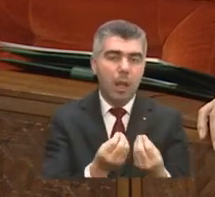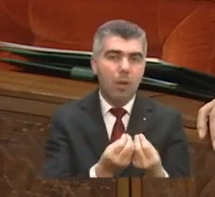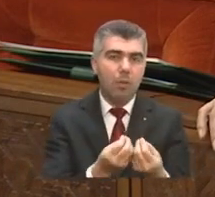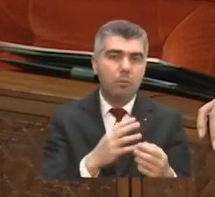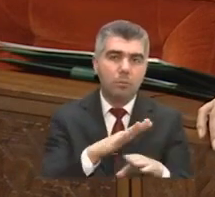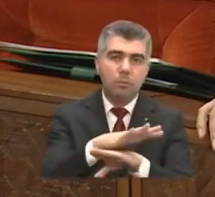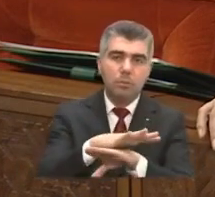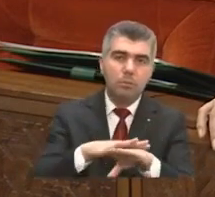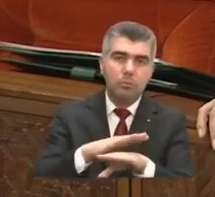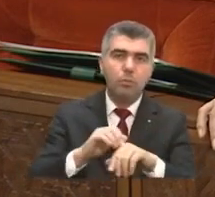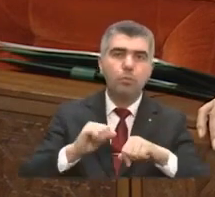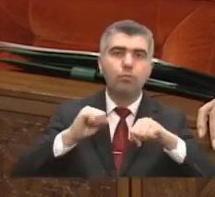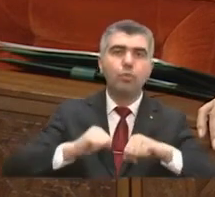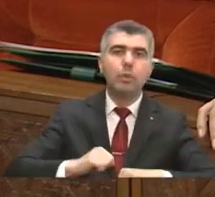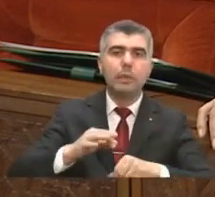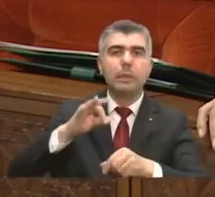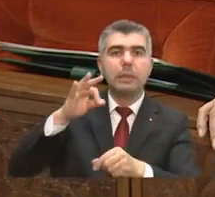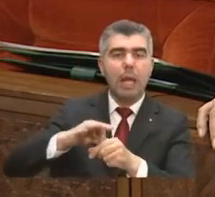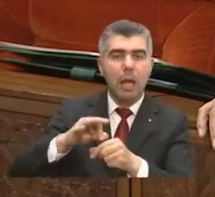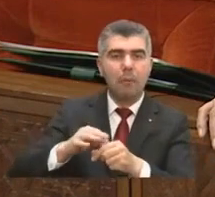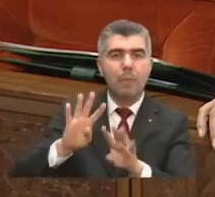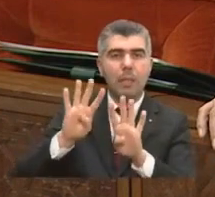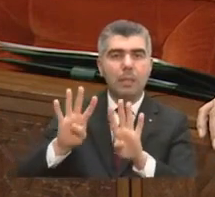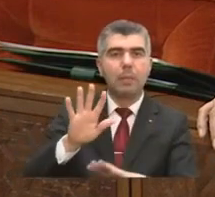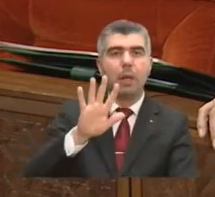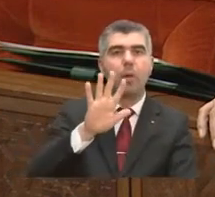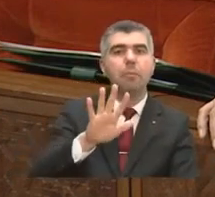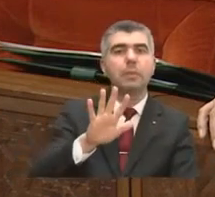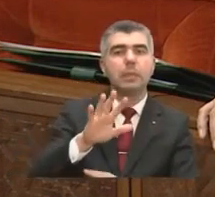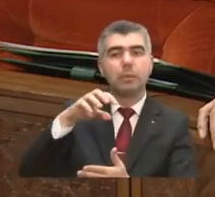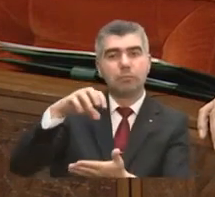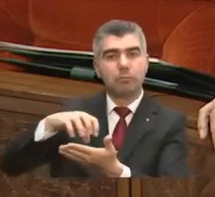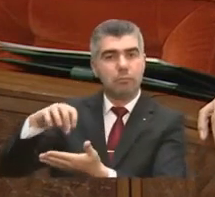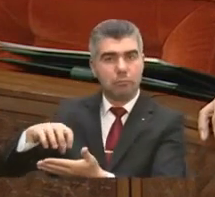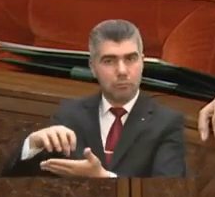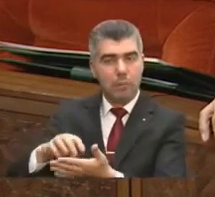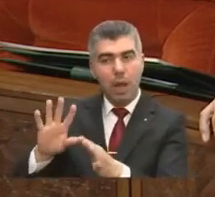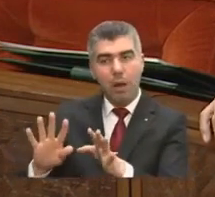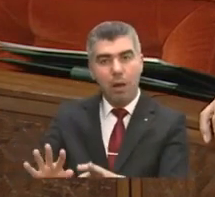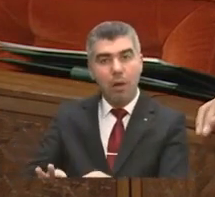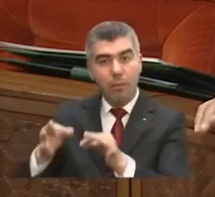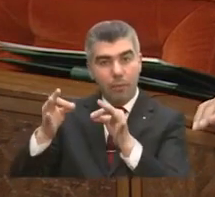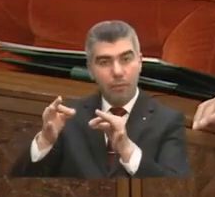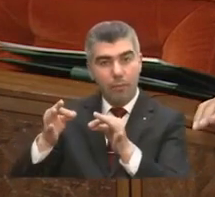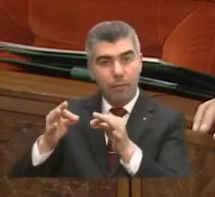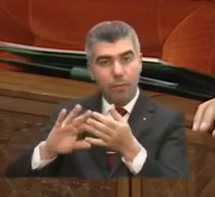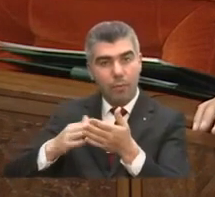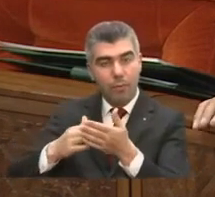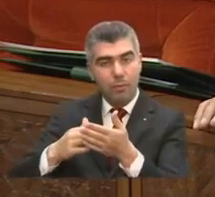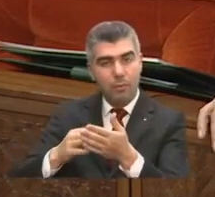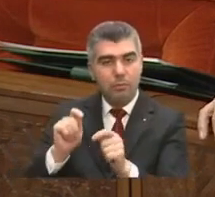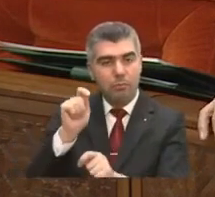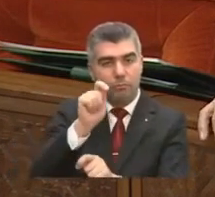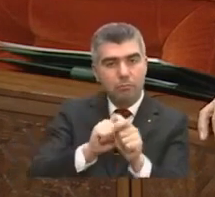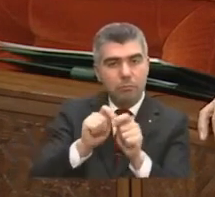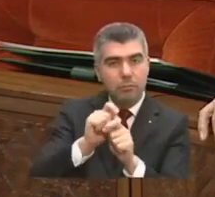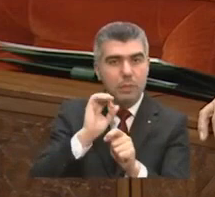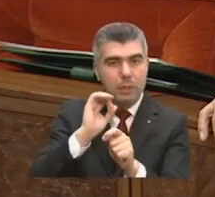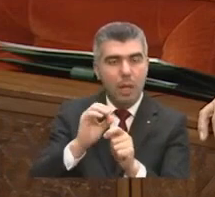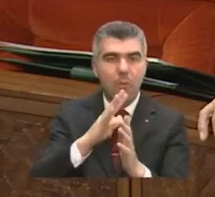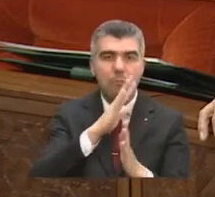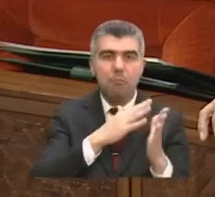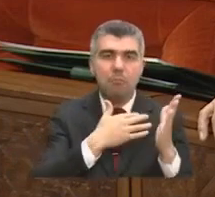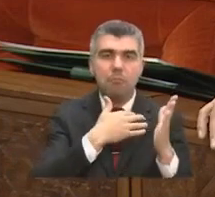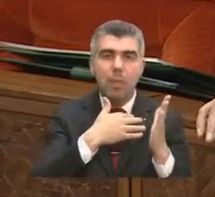السلطات والمجالس المحلية، وشملت 58 إقليم حددت من خلالها المعطيات اللازمة لوضع